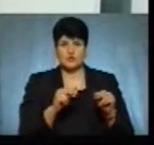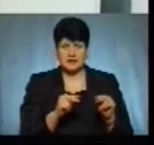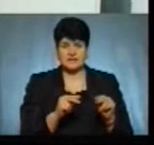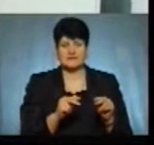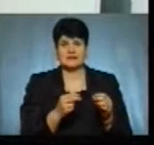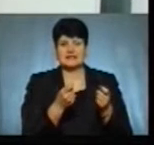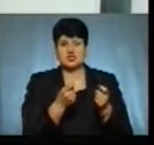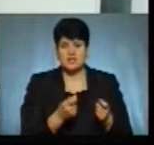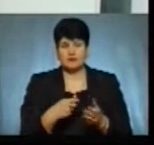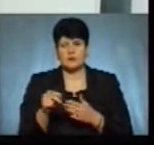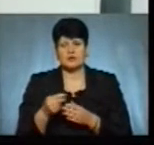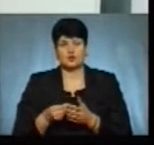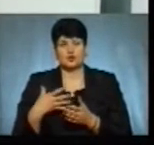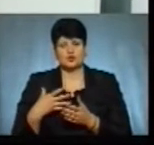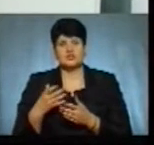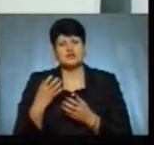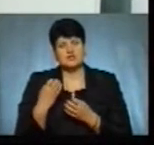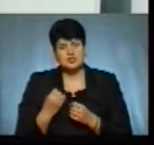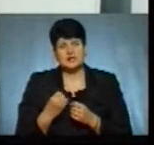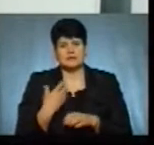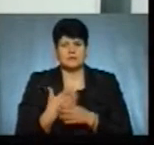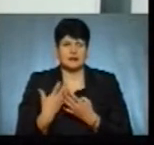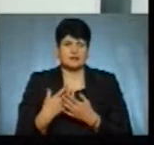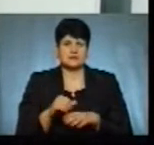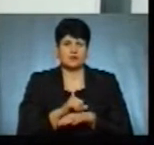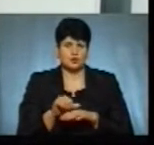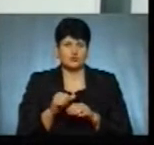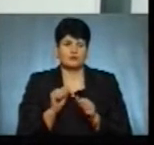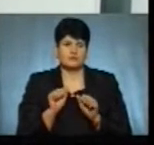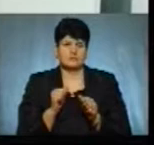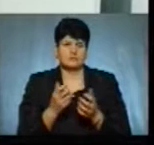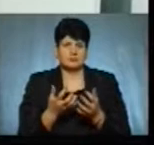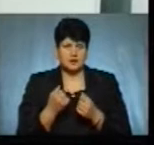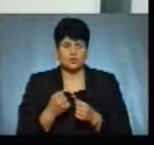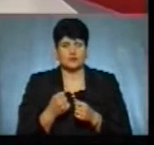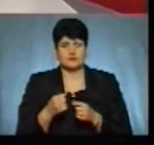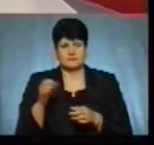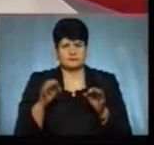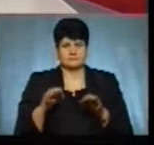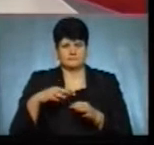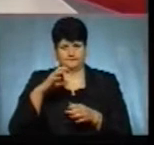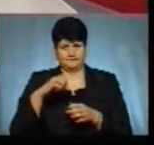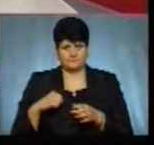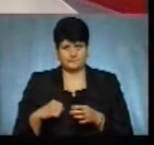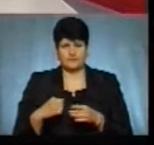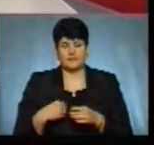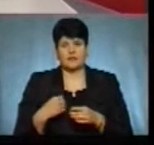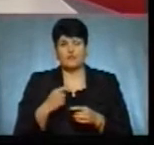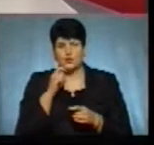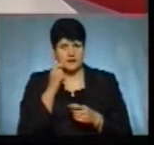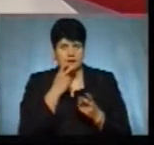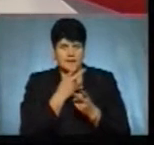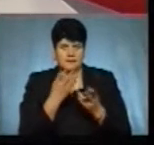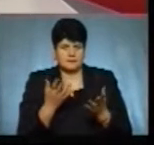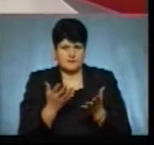купуєте дорожче іноземну валюту, деякі банки ще можуть за кордоном брати комісію. В Україні я такого не зустрічав в жодному банку, я сподіваюся, такого і не буде.